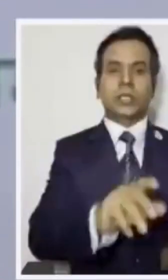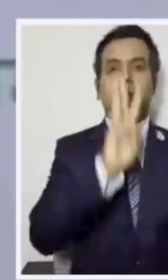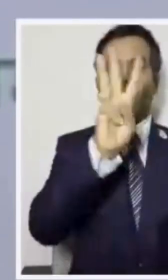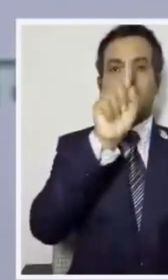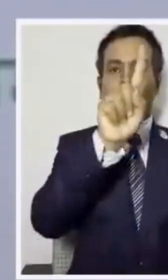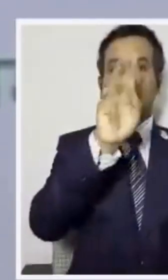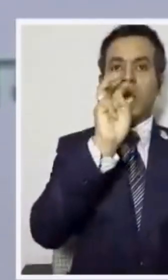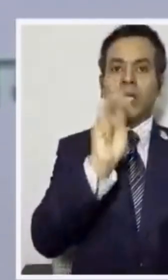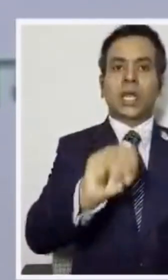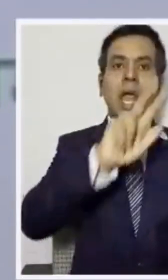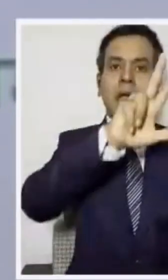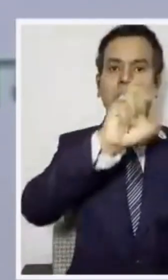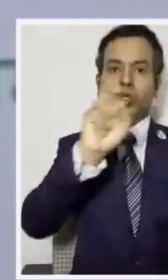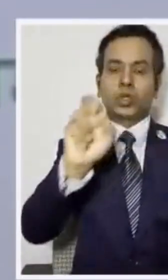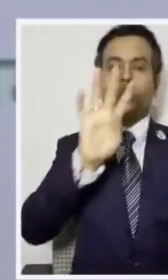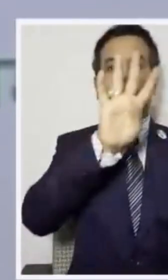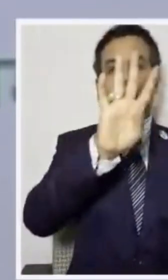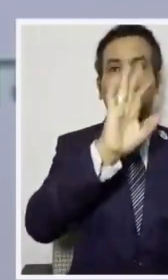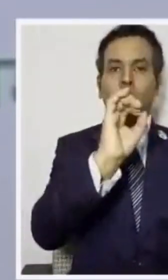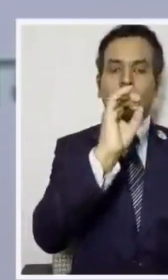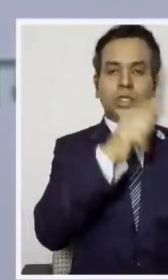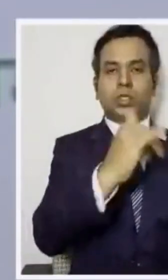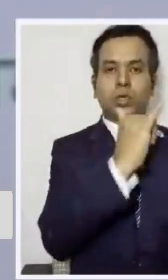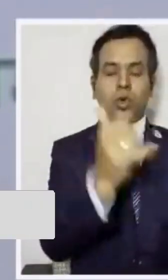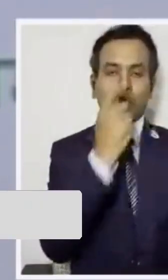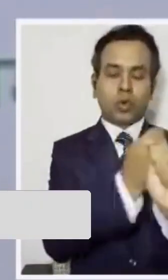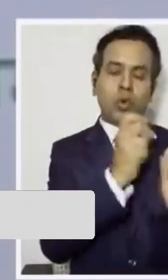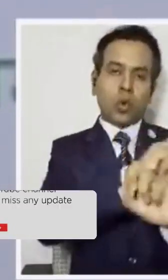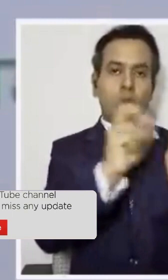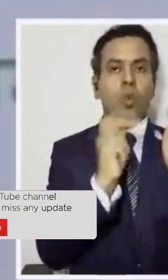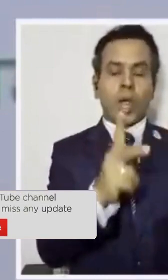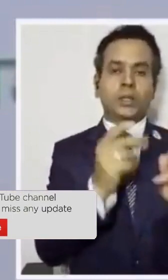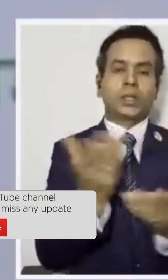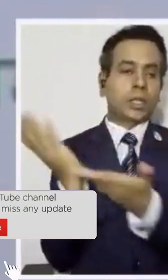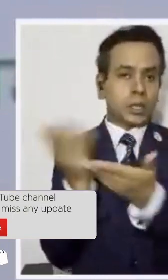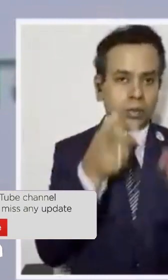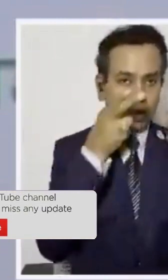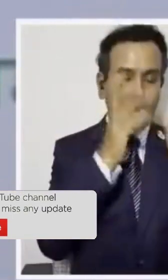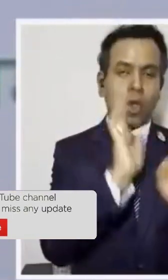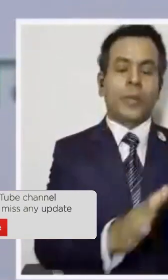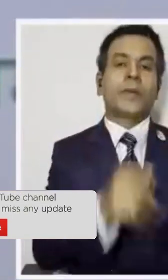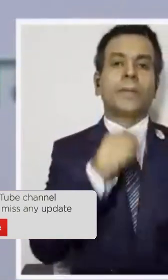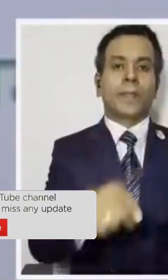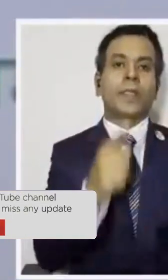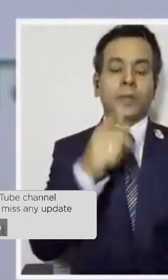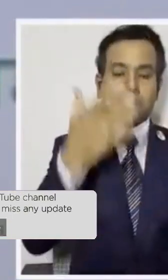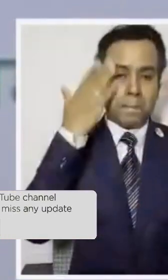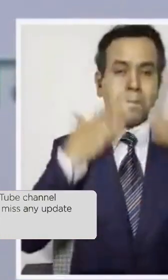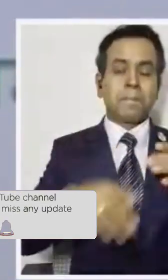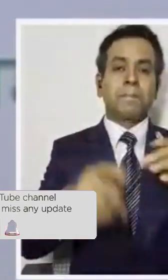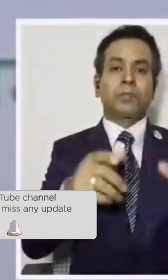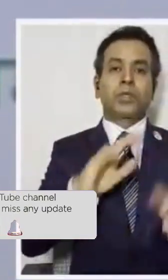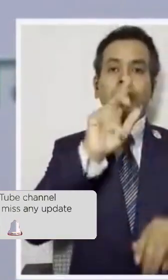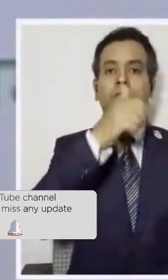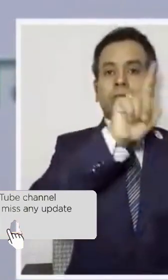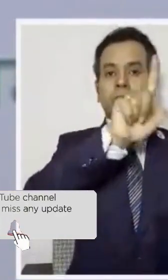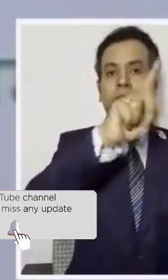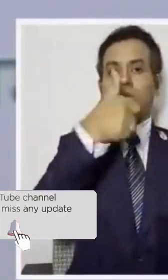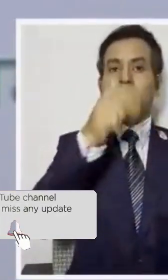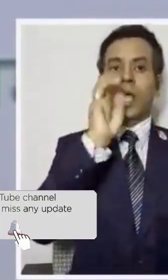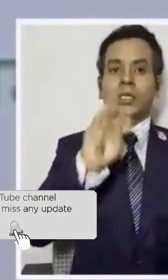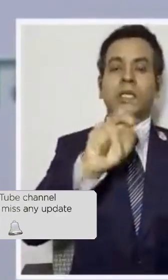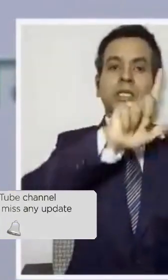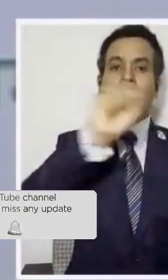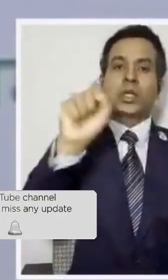ব্যক্তিগত সুরক্ষা সামগ্রী গত 24 ঘন্টায় সংগৃহীত হয়েছে 76,708টি, এ পর্যন্ত 23,28,012টি, বিতরণ করা